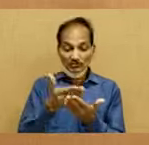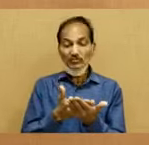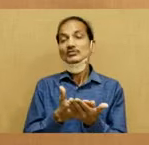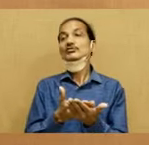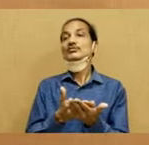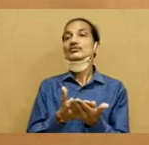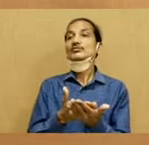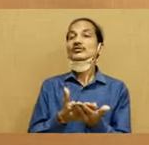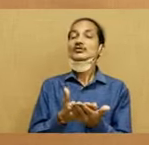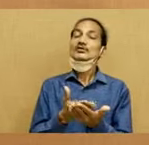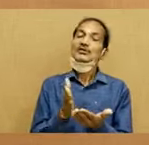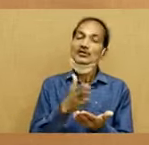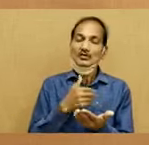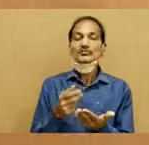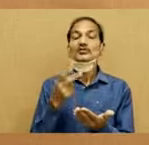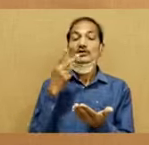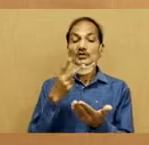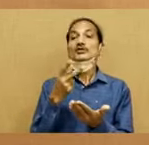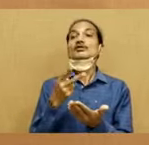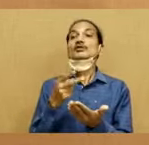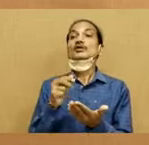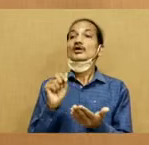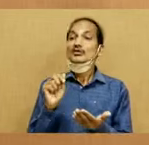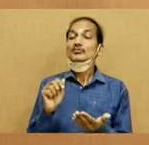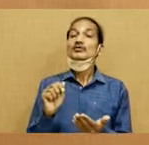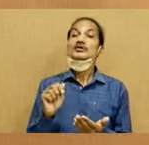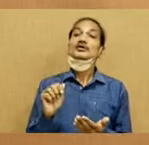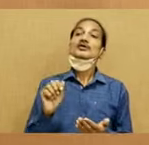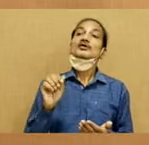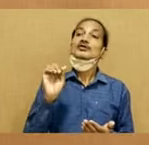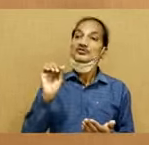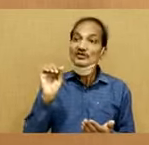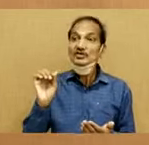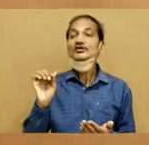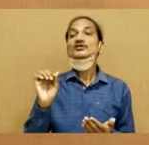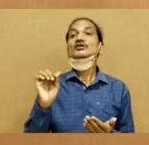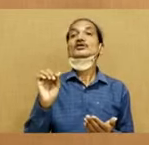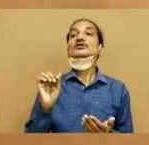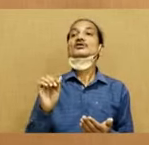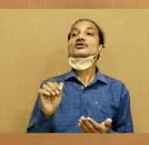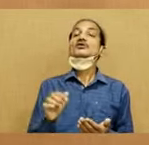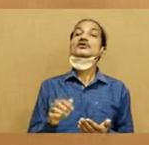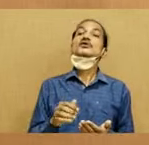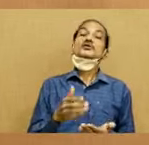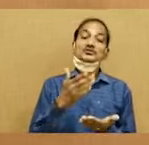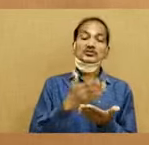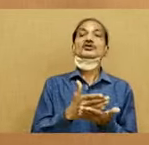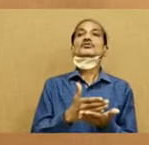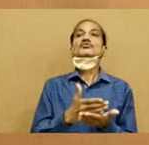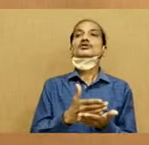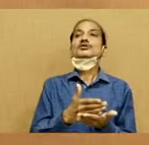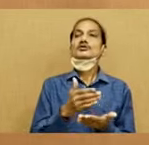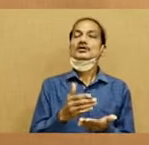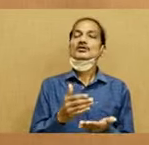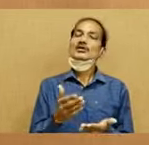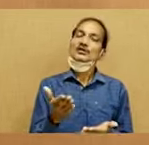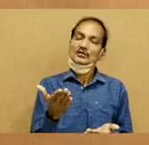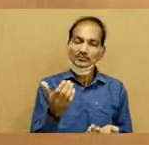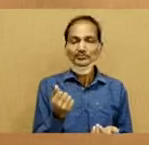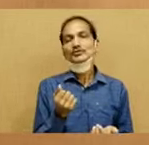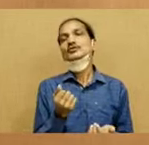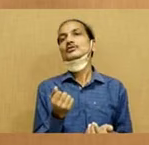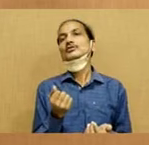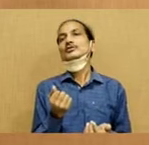ନେବା କଥା ତାହା ନେଇଛୁ। ଆଗକୁ ପରିବର୍ତ୍ତନ ଯେପରି ହେବ ସ୍ଥିତିରେ, ସେଥିପାଇଁ ଯାହା ପଦକ୍ଷେପ ନେବାକୁ